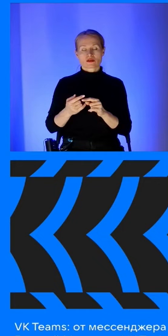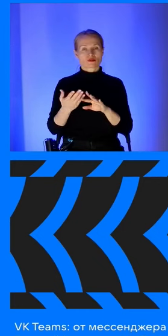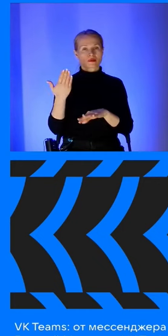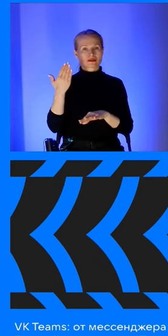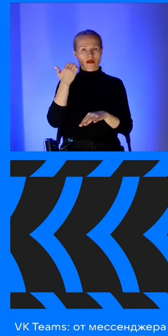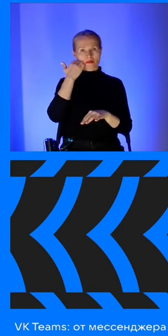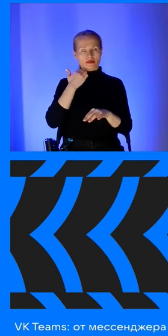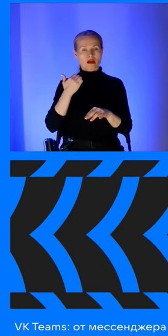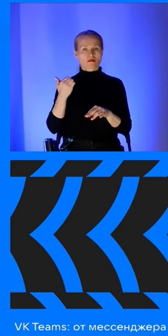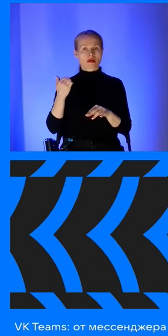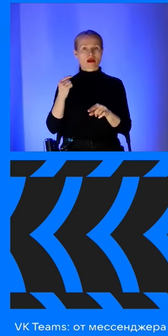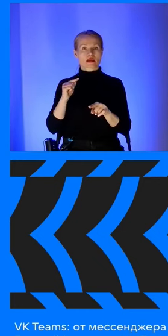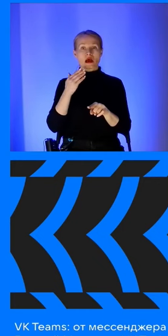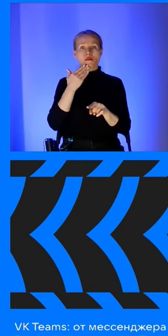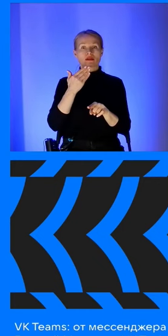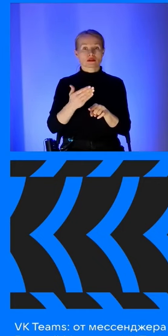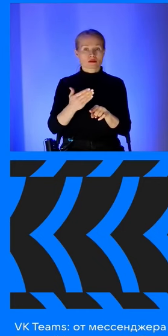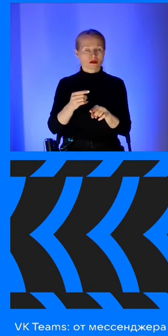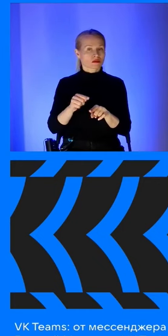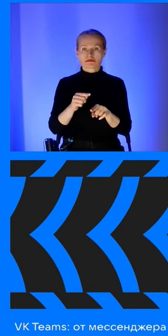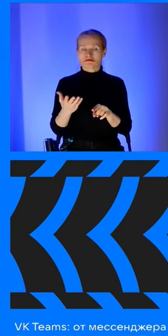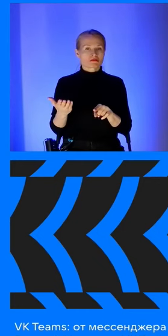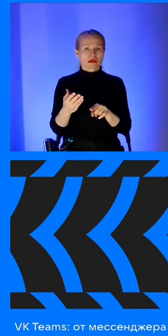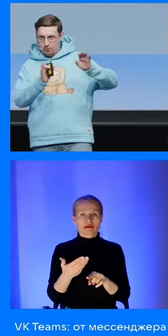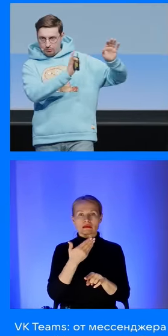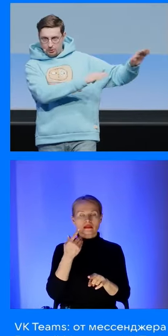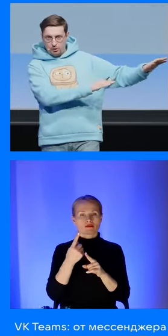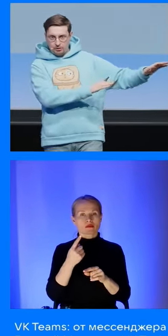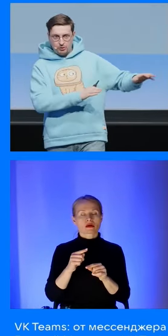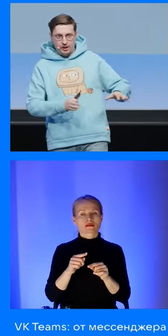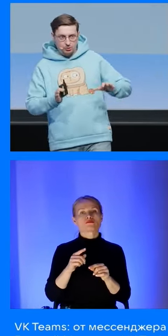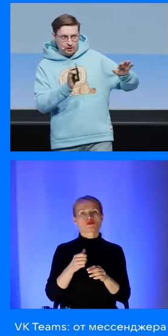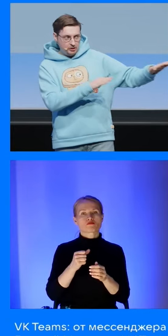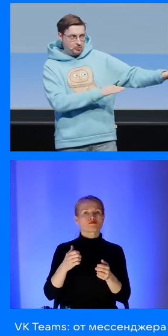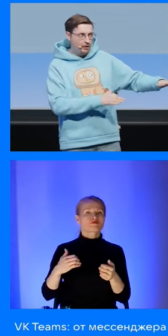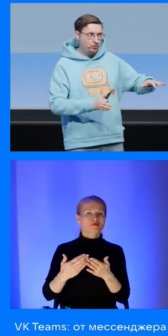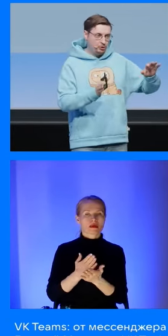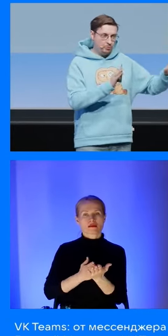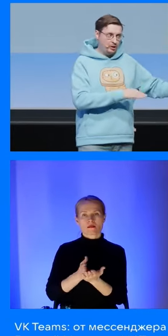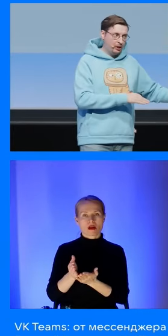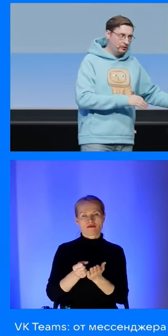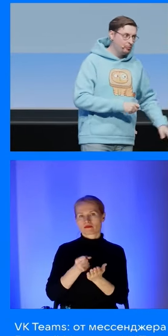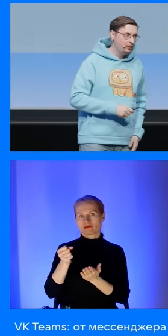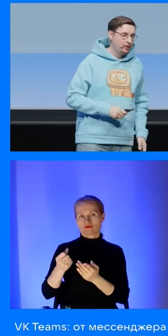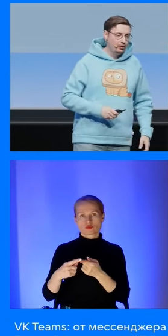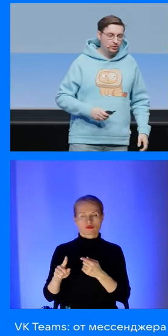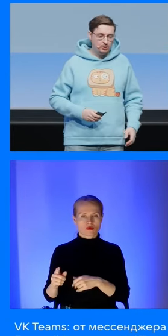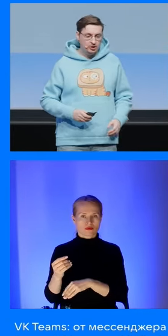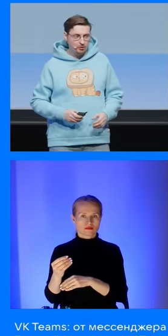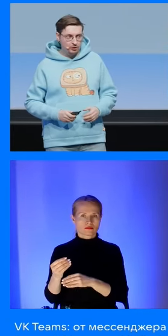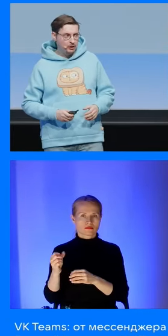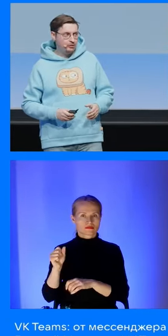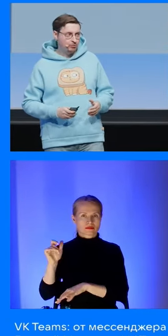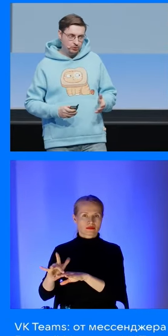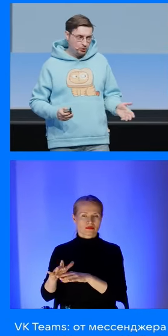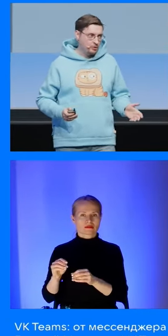данными, старый сервис скажет, у меня больше этих данных нет, иди вот в другой, он знает, куда отправить, он перенаправит. То есть